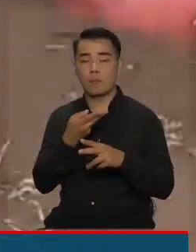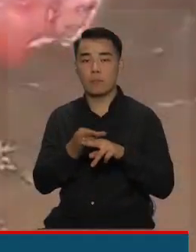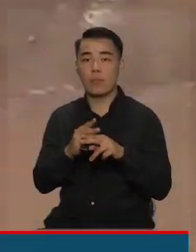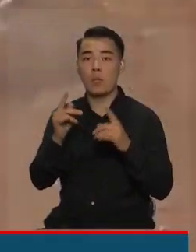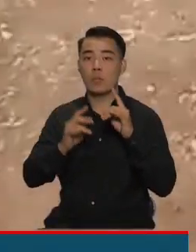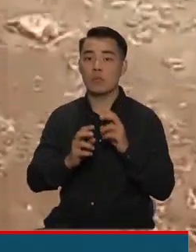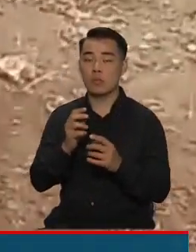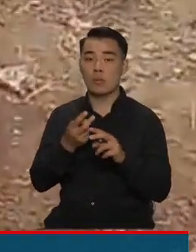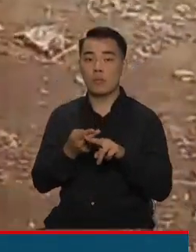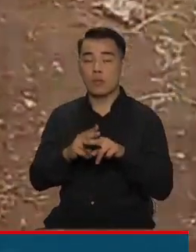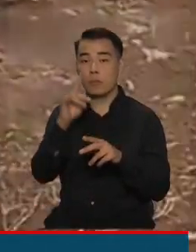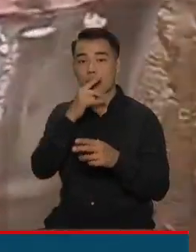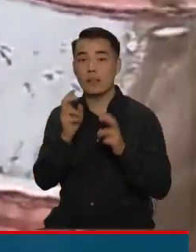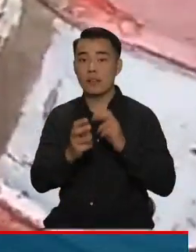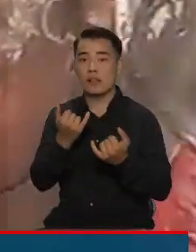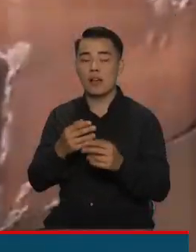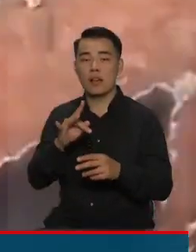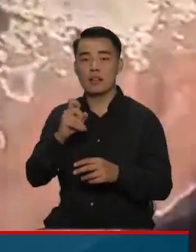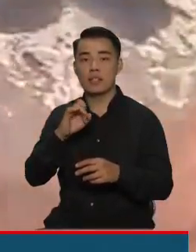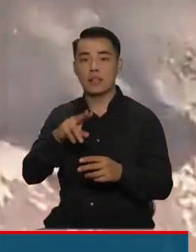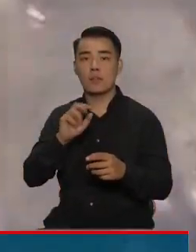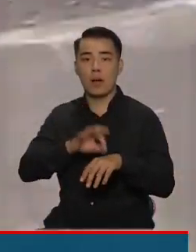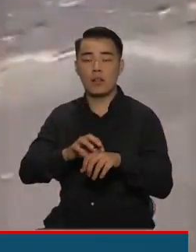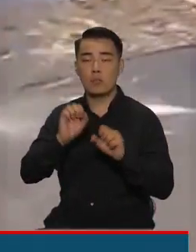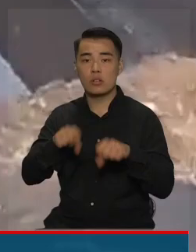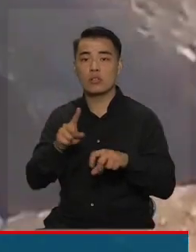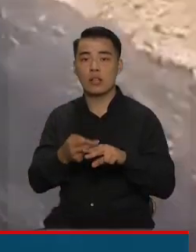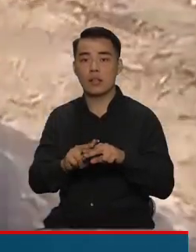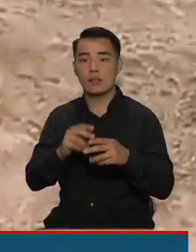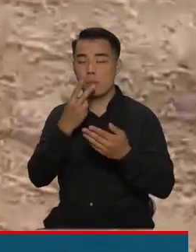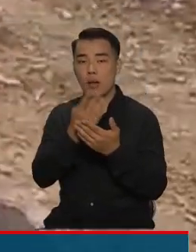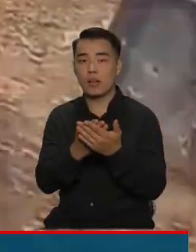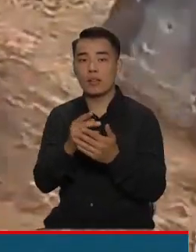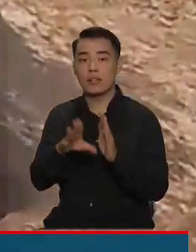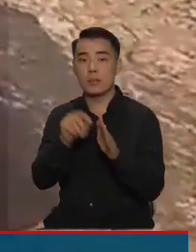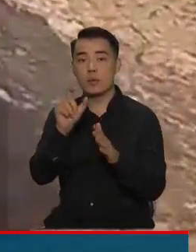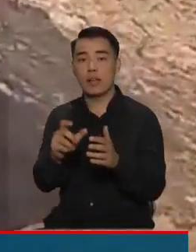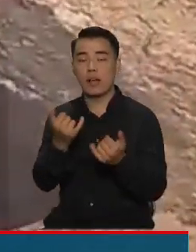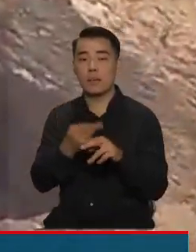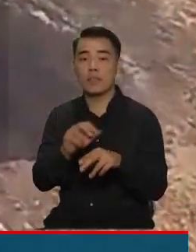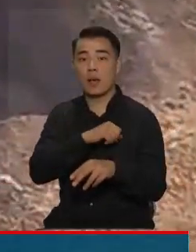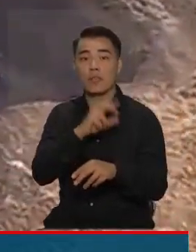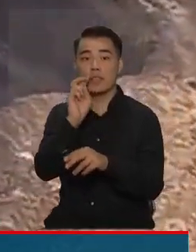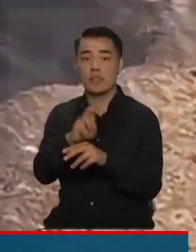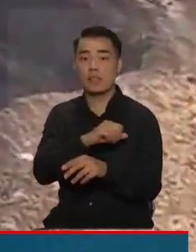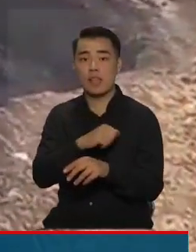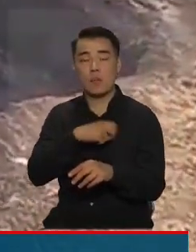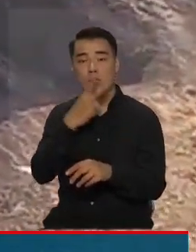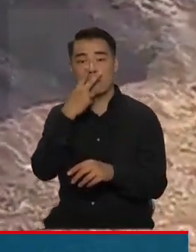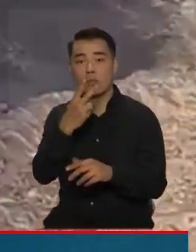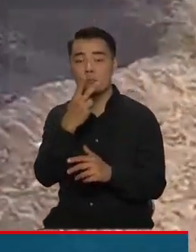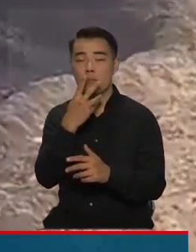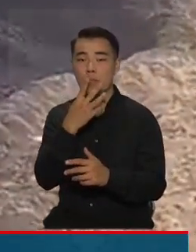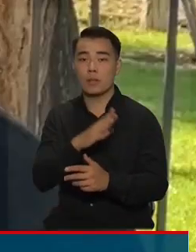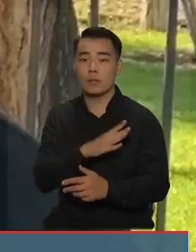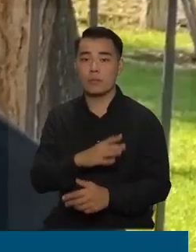мұнайдың радиациялық қауіпі болуы да мүмкін. Мәселеден жергілікті билік хабардар. Депутаттар болса сол жерге барып, мән-жайды өздері көріп те